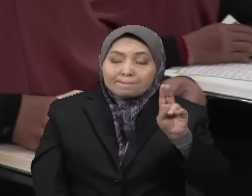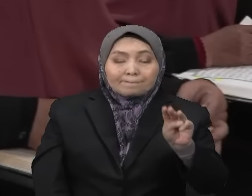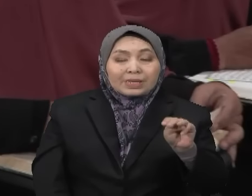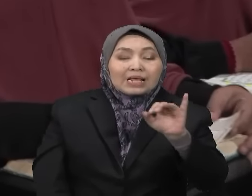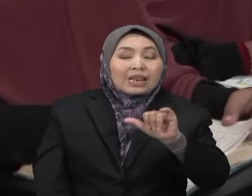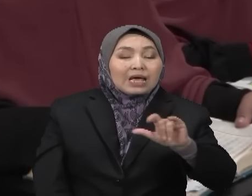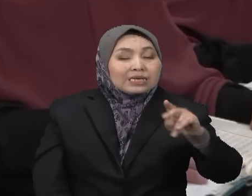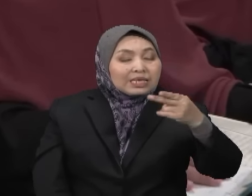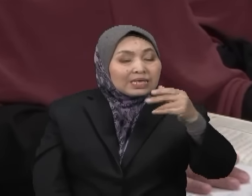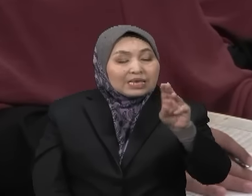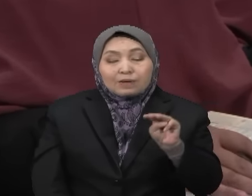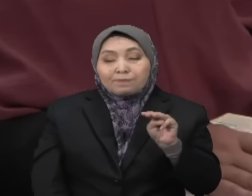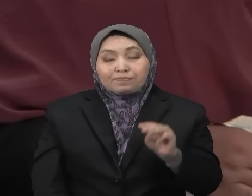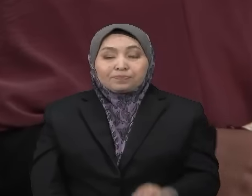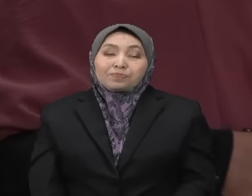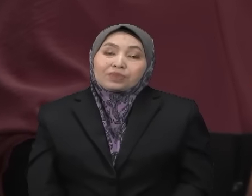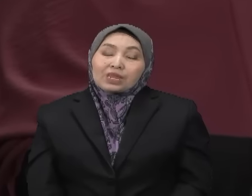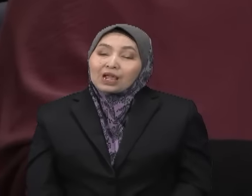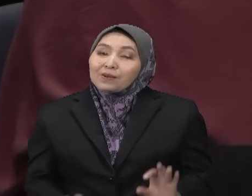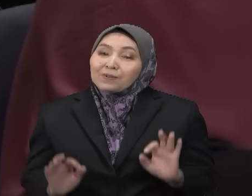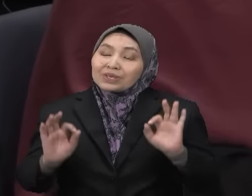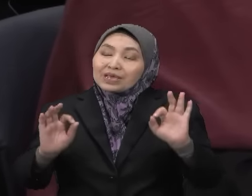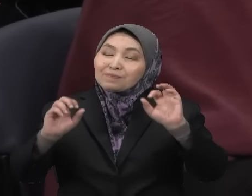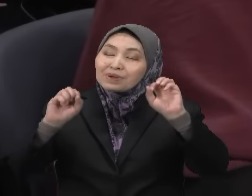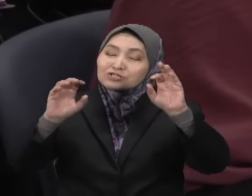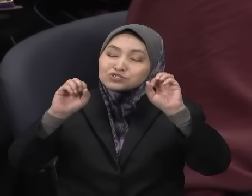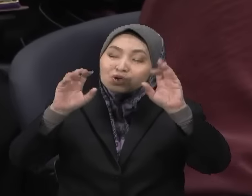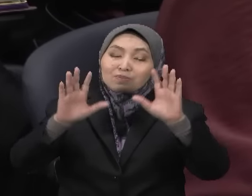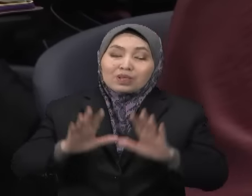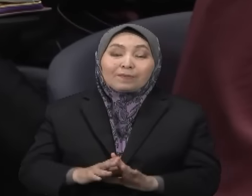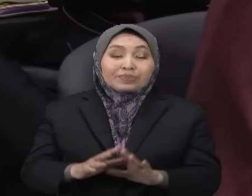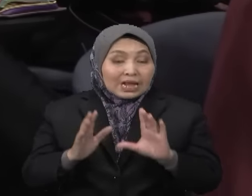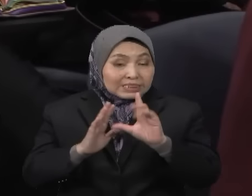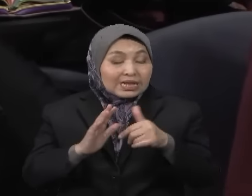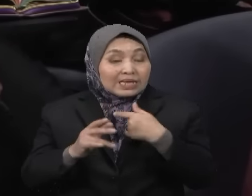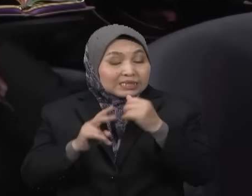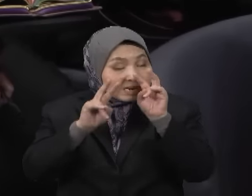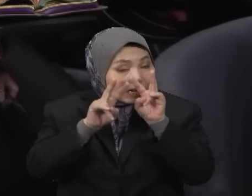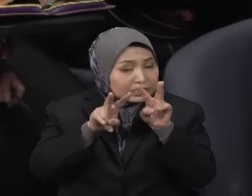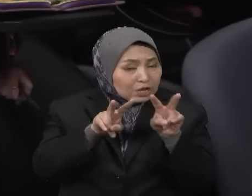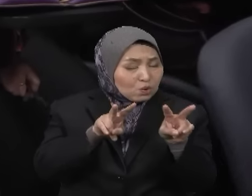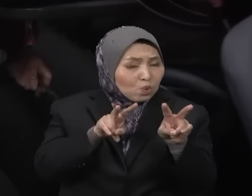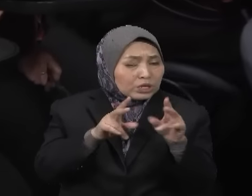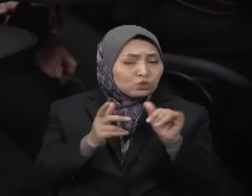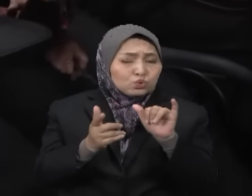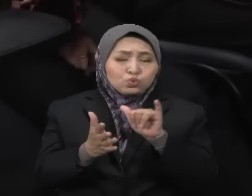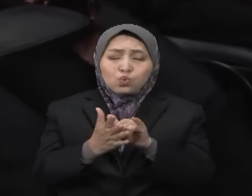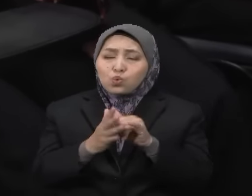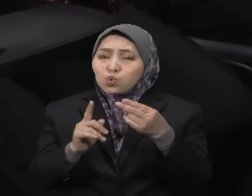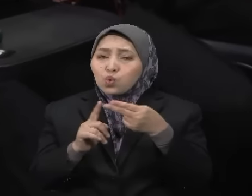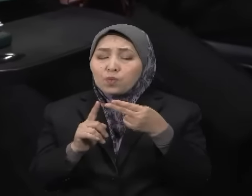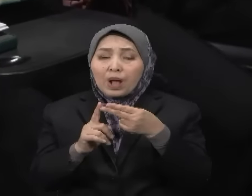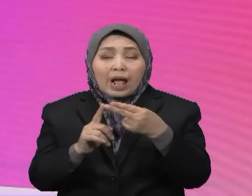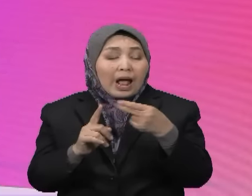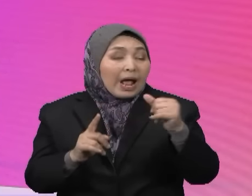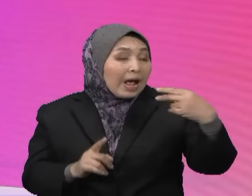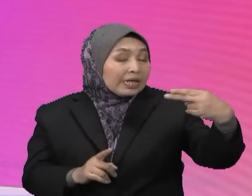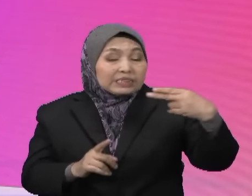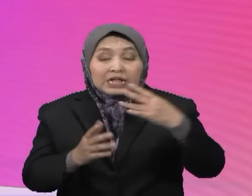raja'tum ilaihim. Aywa, Masya Allah, Tabarakallah. Kemudian kita nak tengok, itu huruf Ain. Satu lagi yang